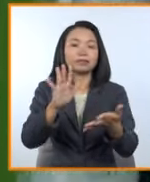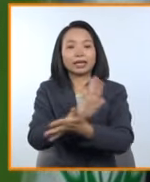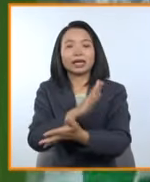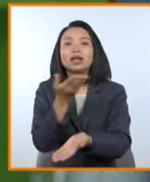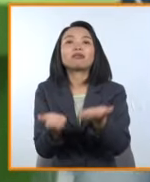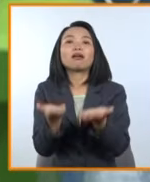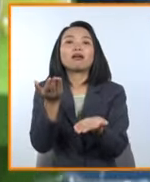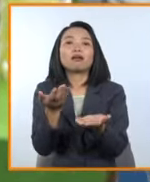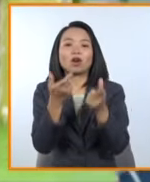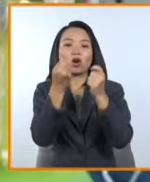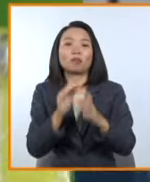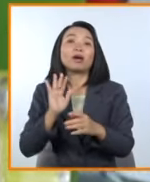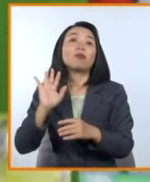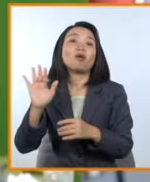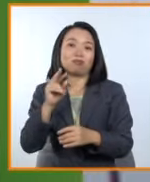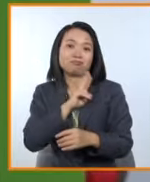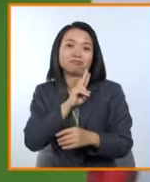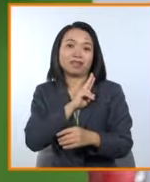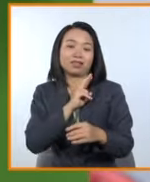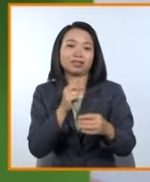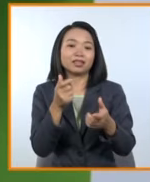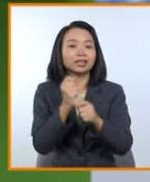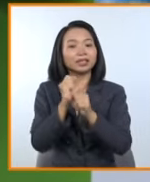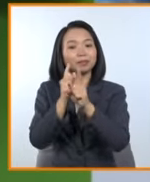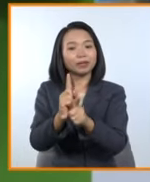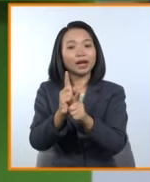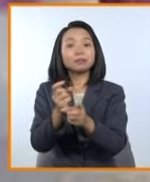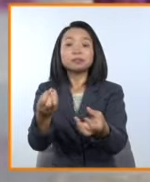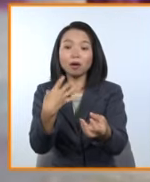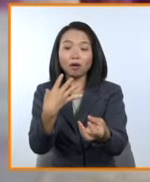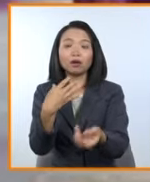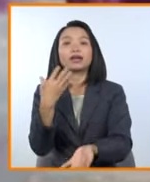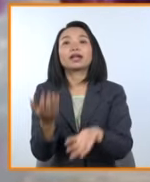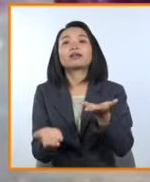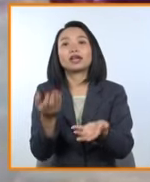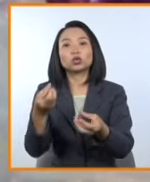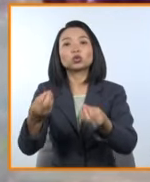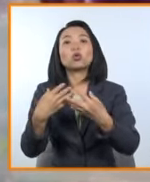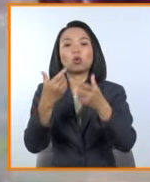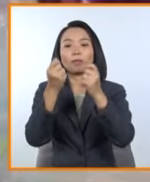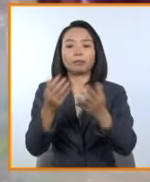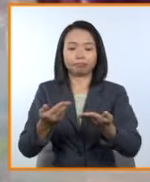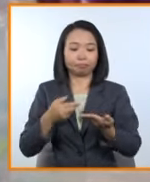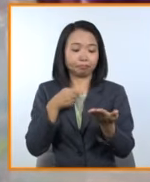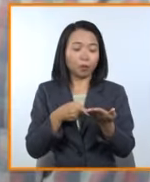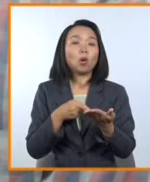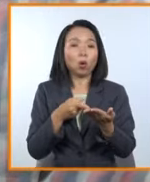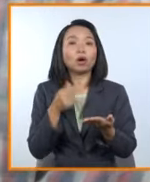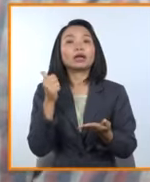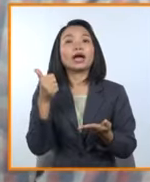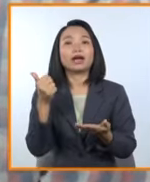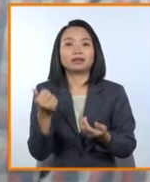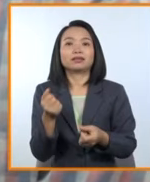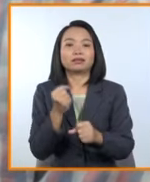เราก็จะมีลายของบริษัทอยู่แล้วหรือเราจะทำตามออเดอร์ของลูกค้าโดยลูกค้าส่งแบบอะไรมาเนี่ยอย่างเงี้ย